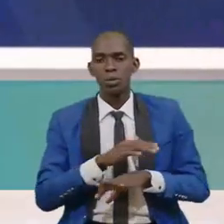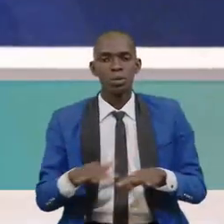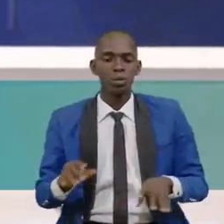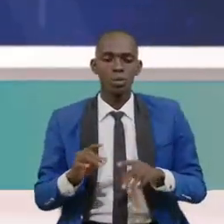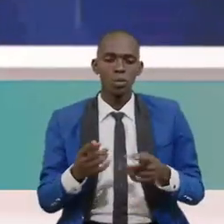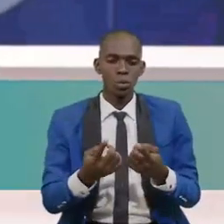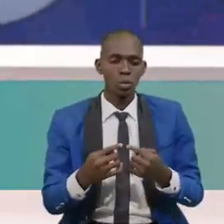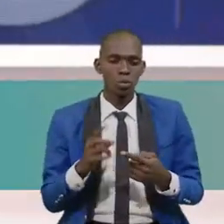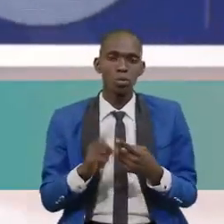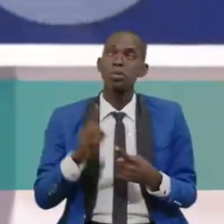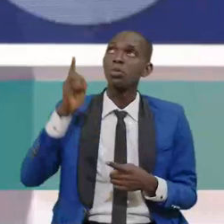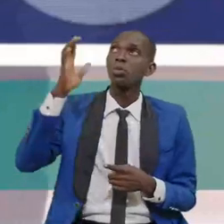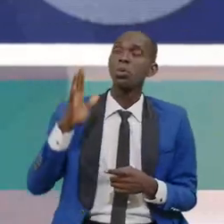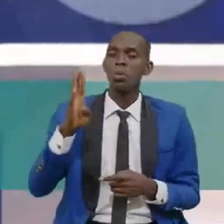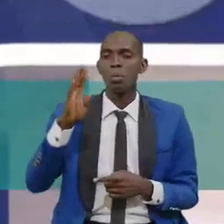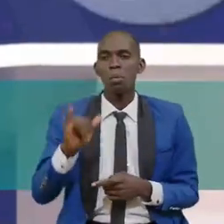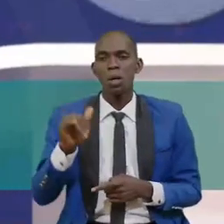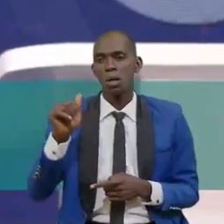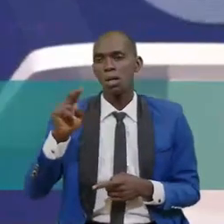Dieu par un ange.